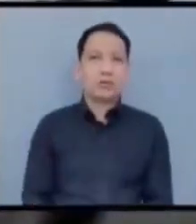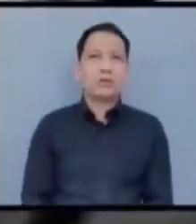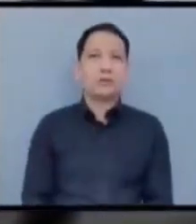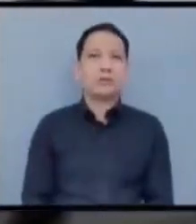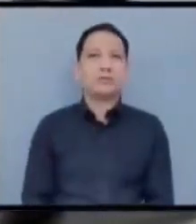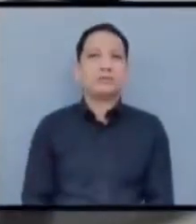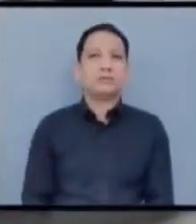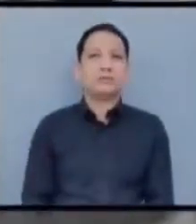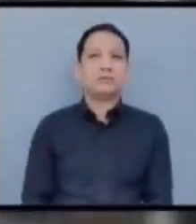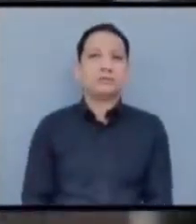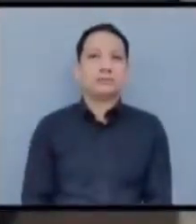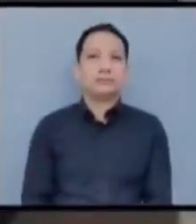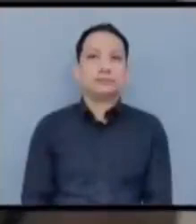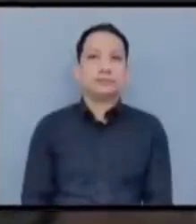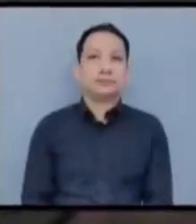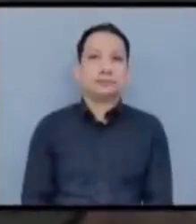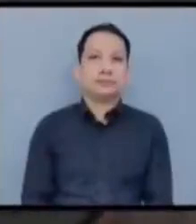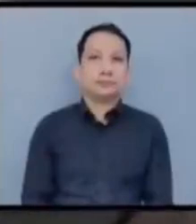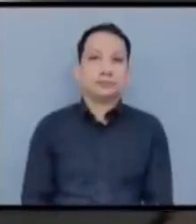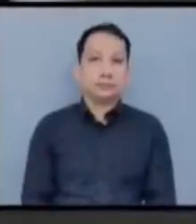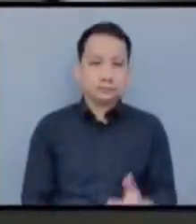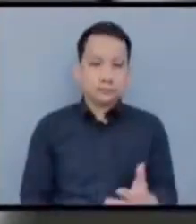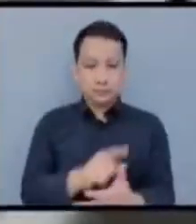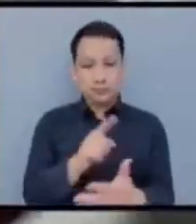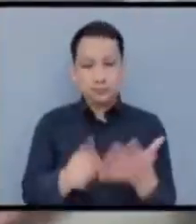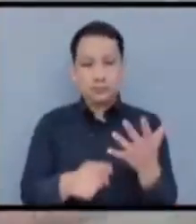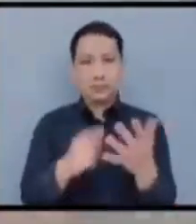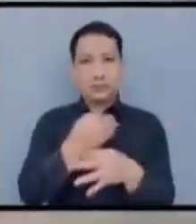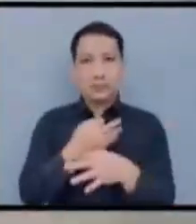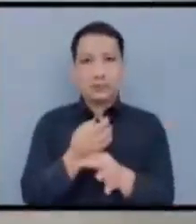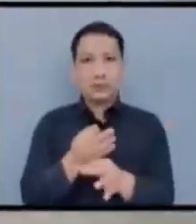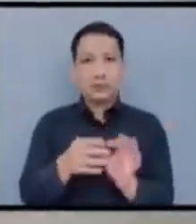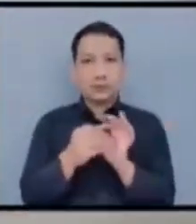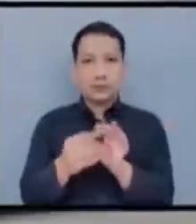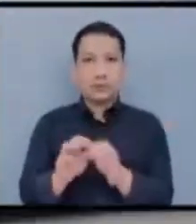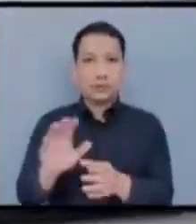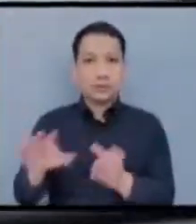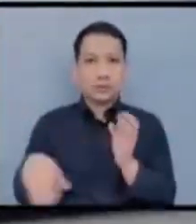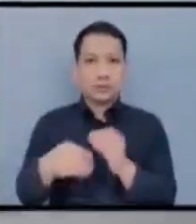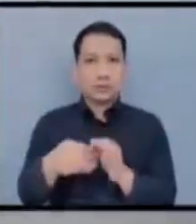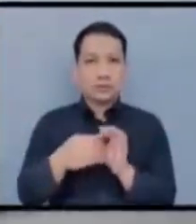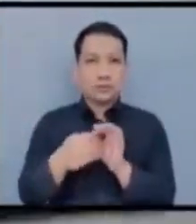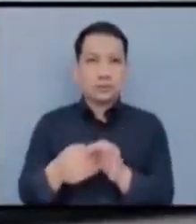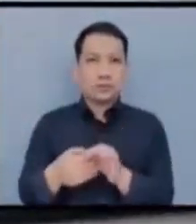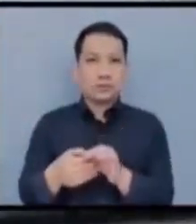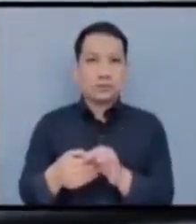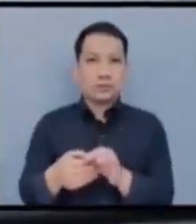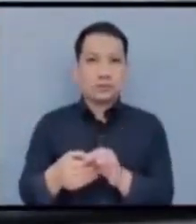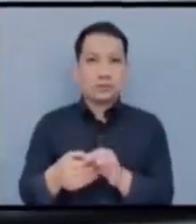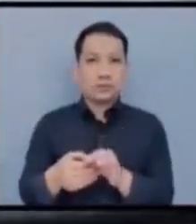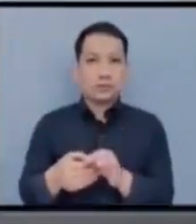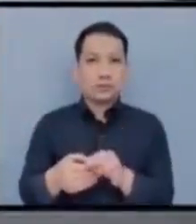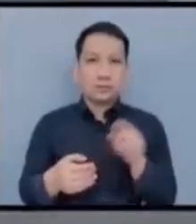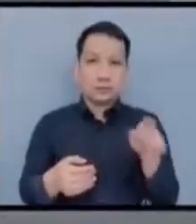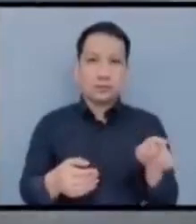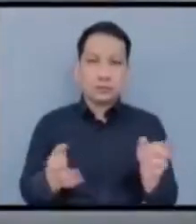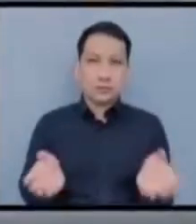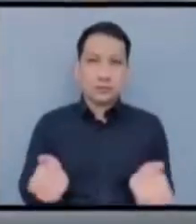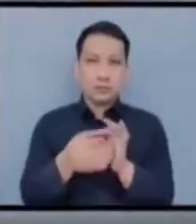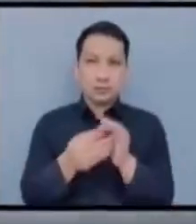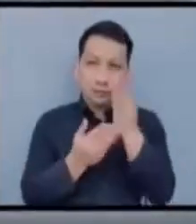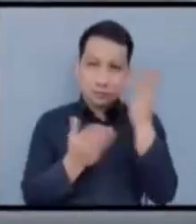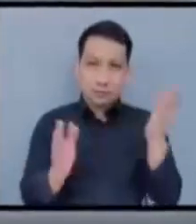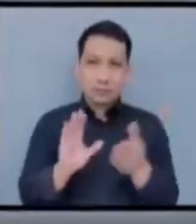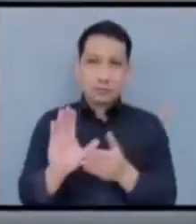Hindi na nakapalagpa ang limang fixer na ito sa labas ng Novaliches District Office na huli sa aktong nag-aalok ng kanilang serbisyo sa